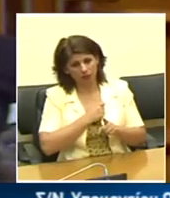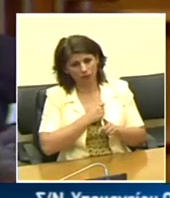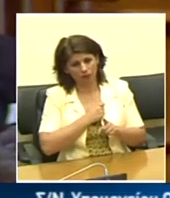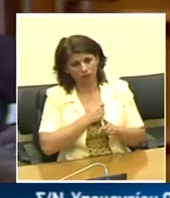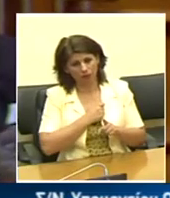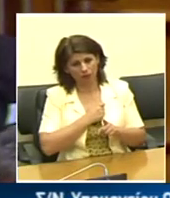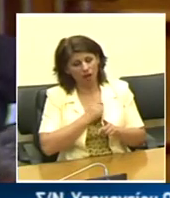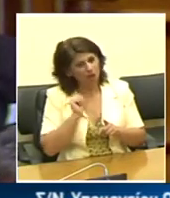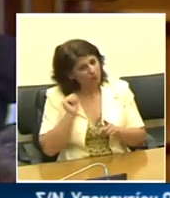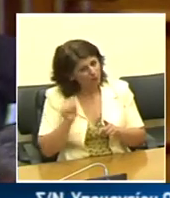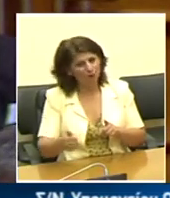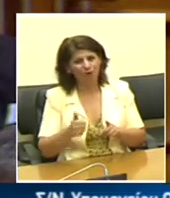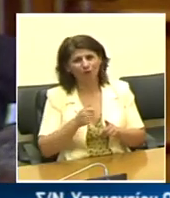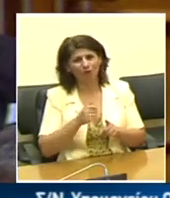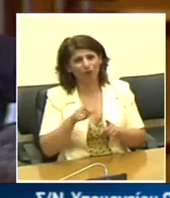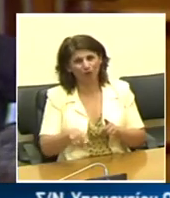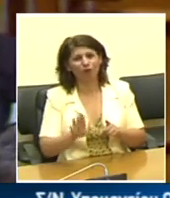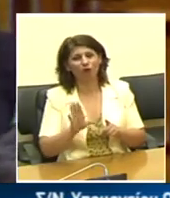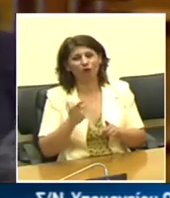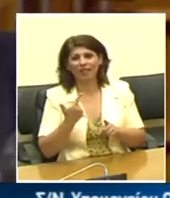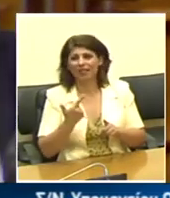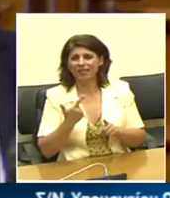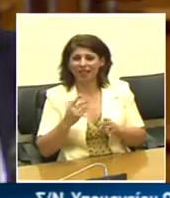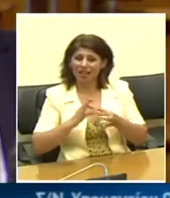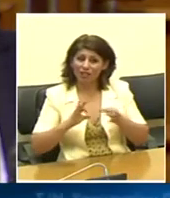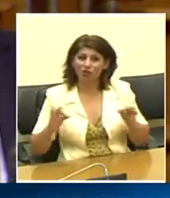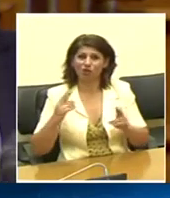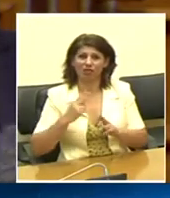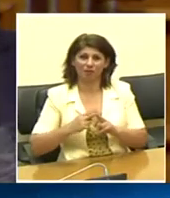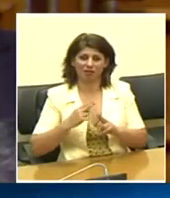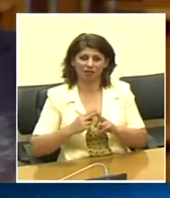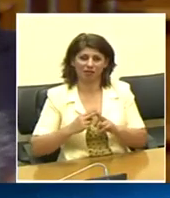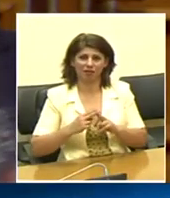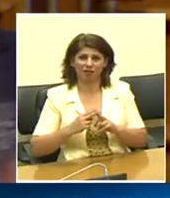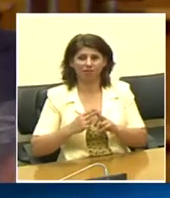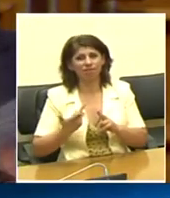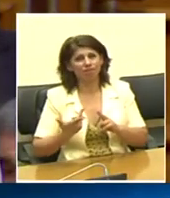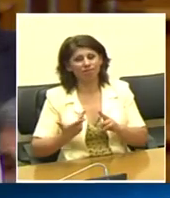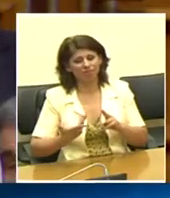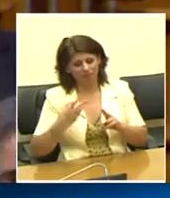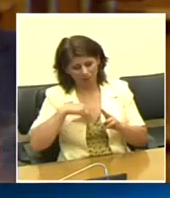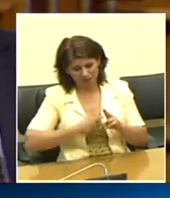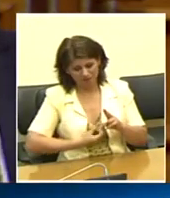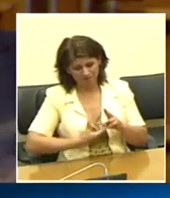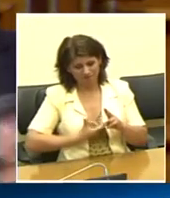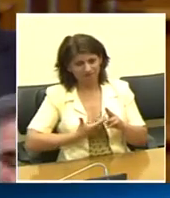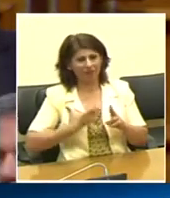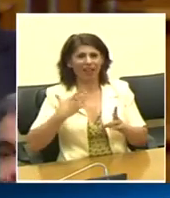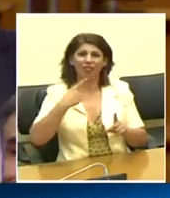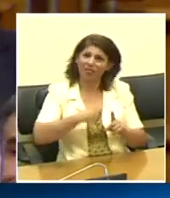από μόνο του αποτελεί ένα γεγονός ιστορικής σημασίας που γεμίζει με αισιοδοξία όλους μας.